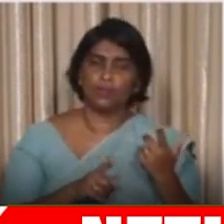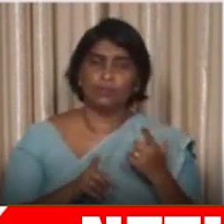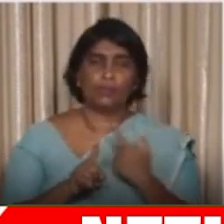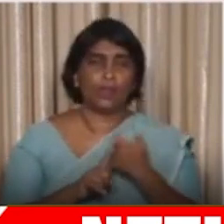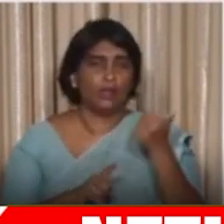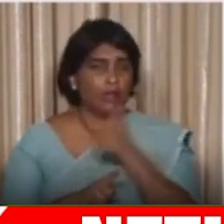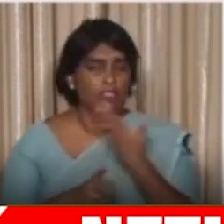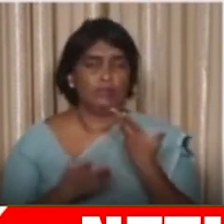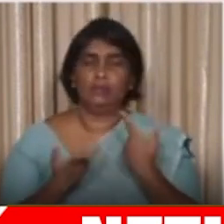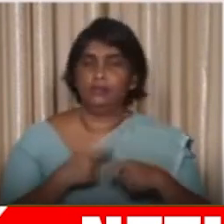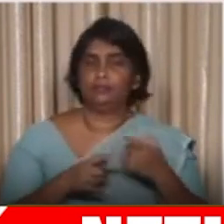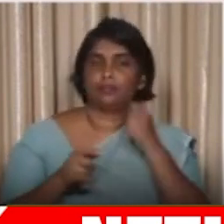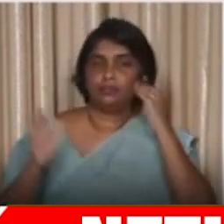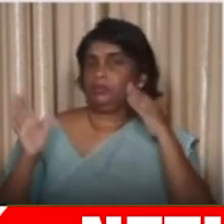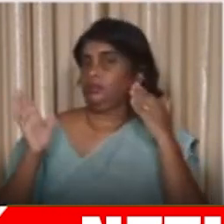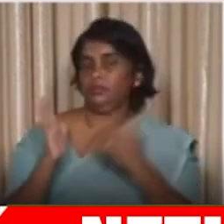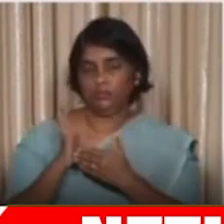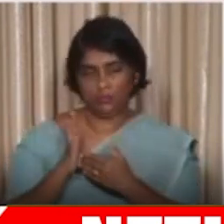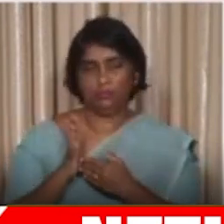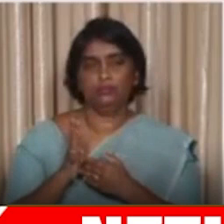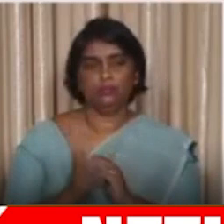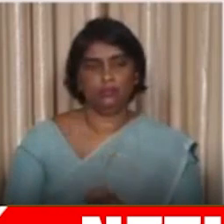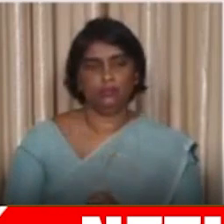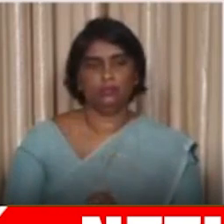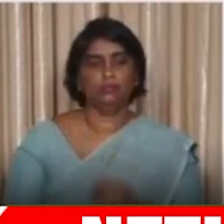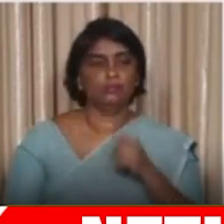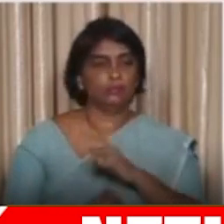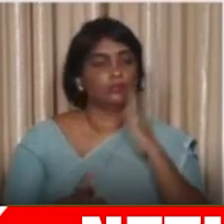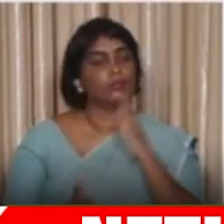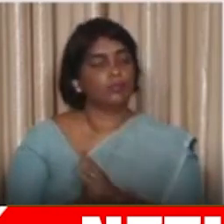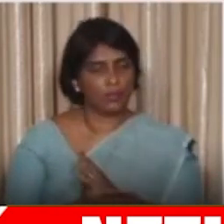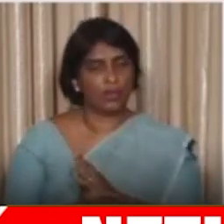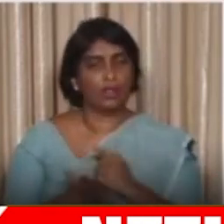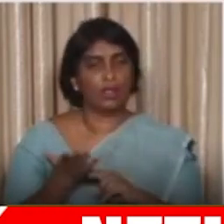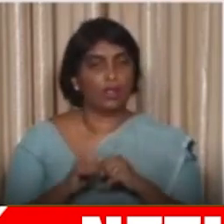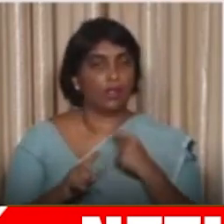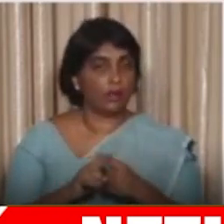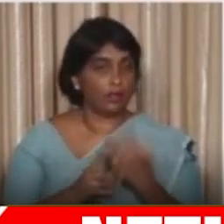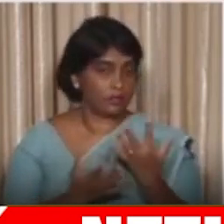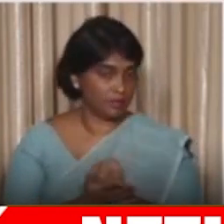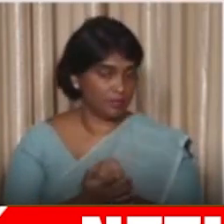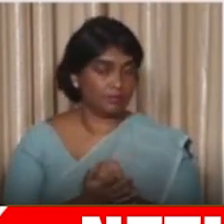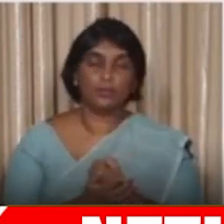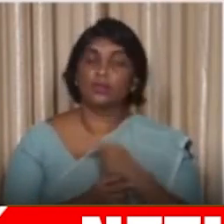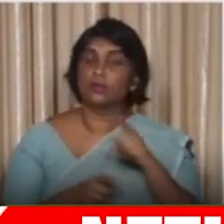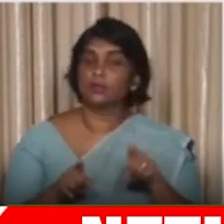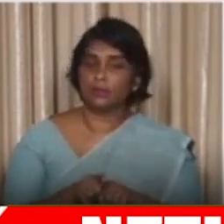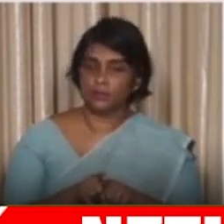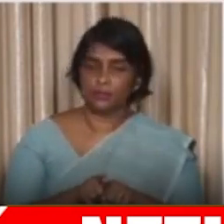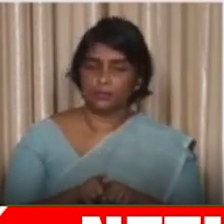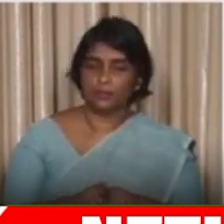කසිප්පු නොයෙකුත් දේවල් වලට මිනිස්සු ඇබ්බැහි වෙලා ඉන්නේ. මේක නතර කරන්න වෙනවා බදු ගන්නවා. ඒ නිසා